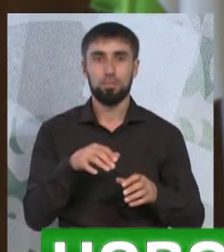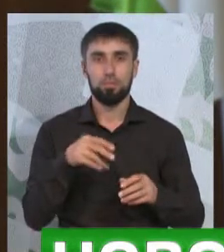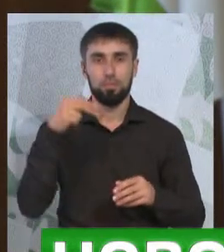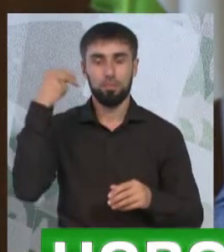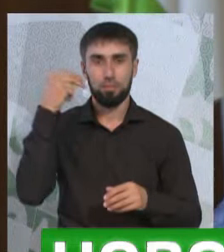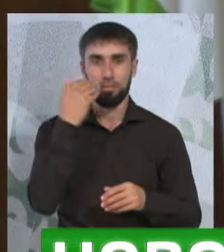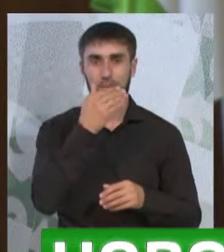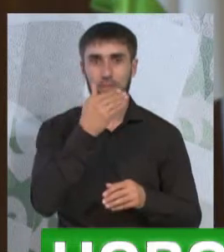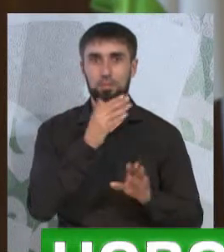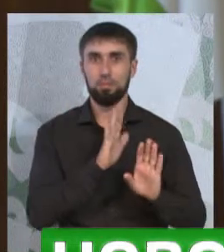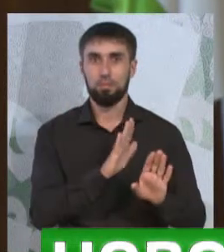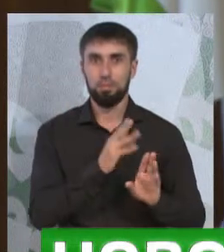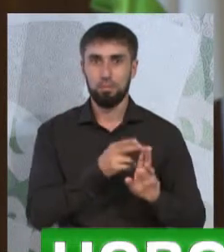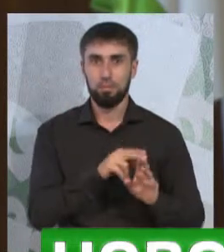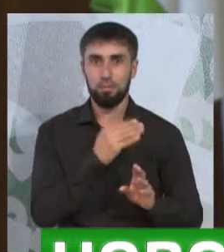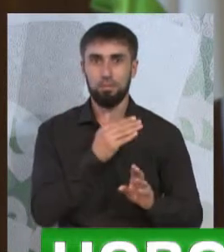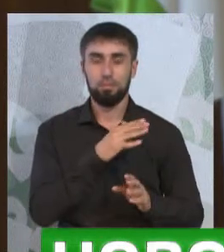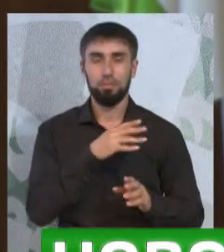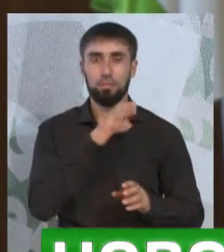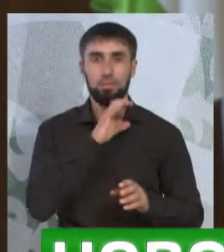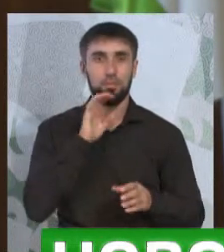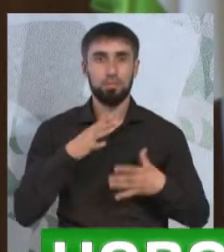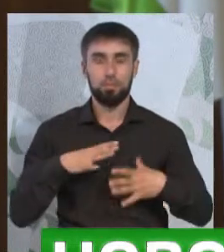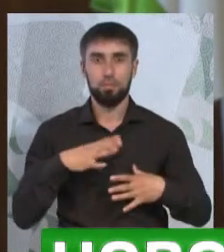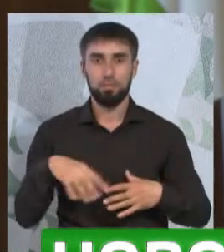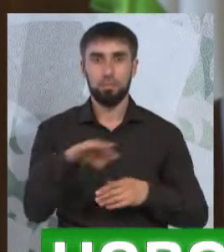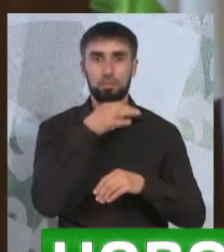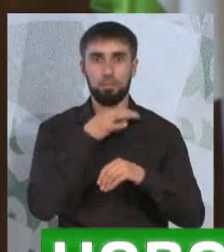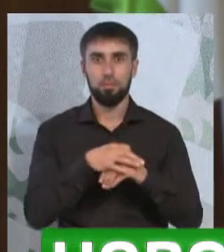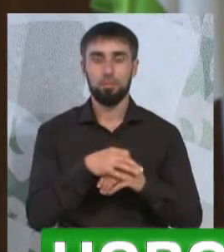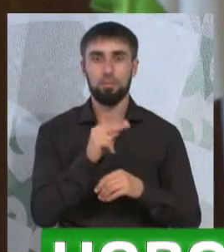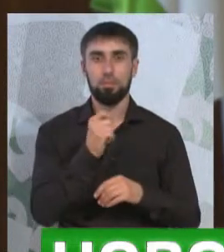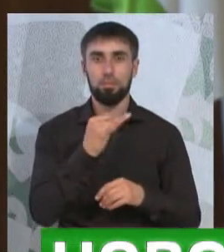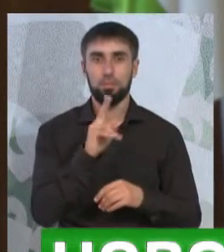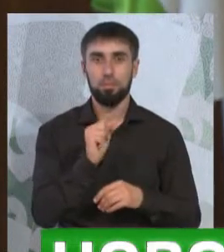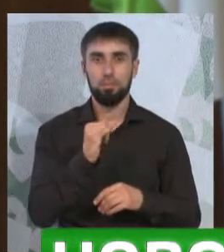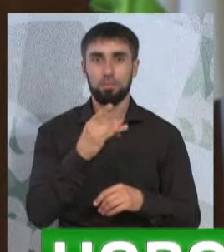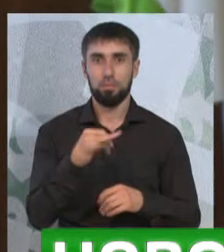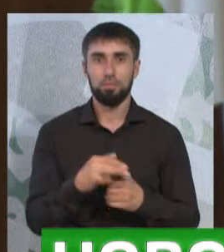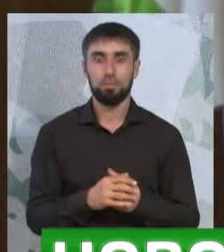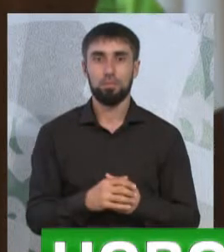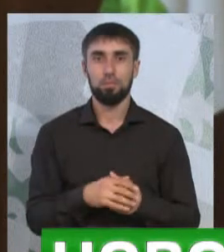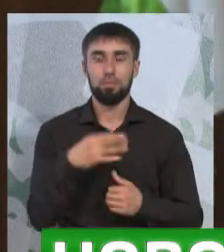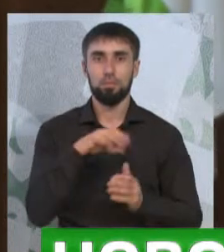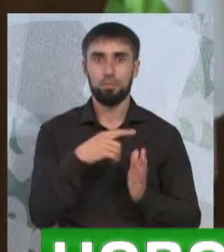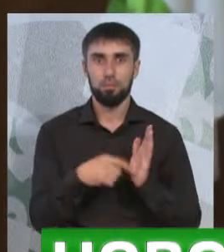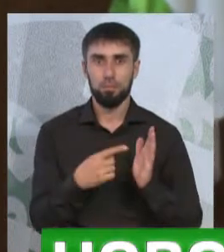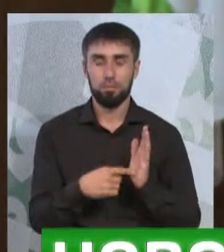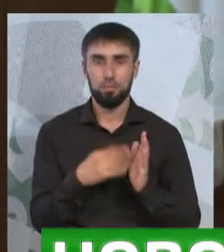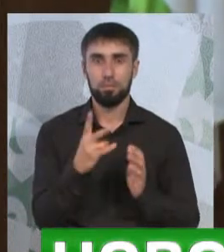в Северо-Кавказском федеральном округе Чайки Юрия Яковлевича по вопросу